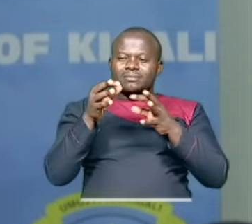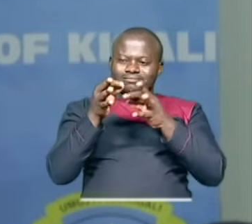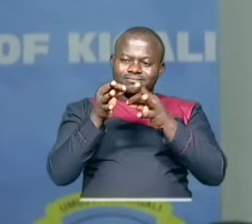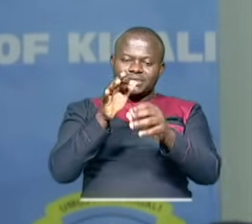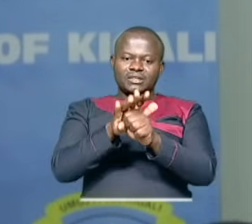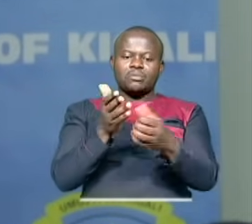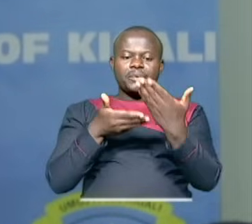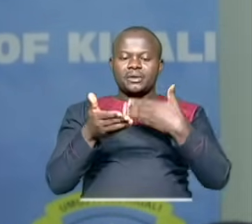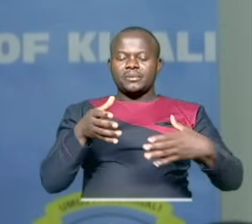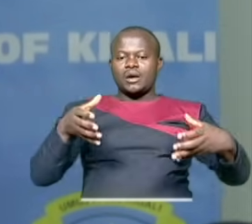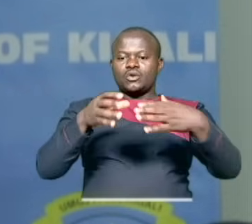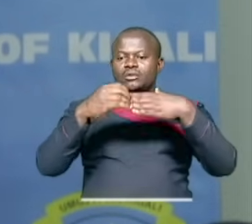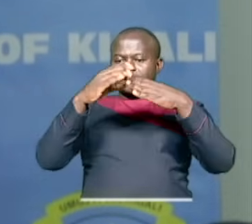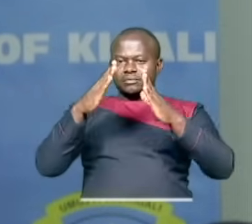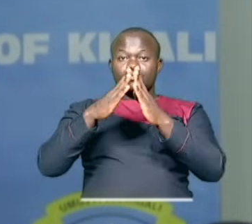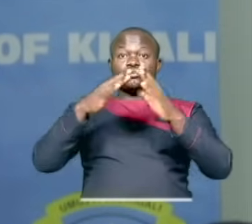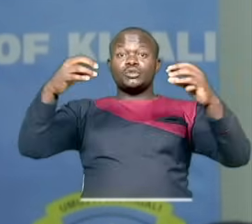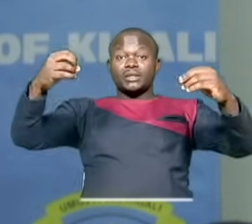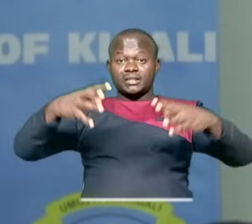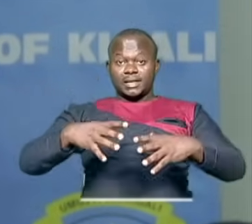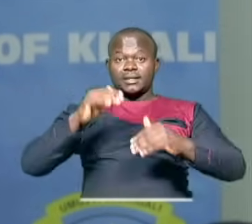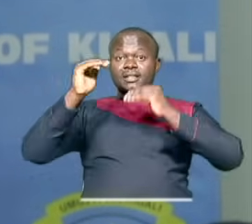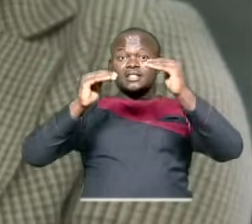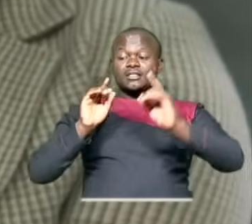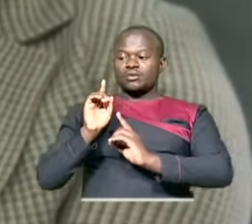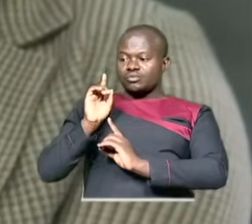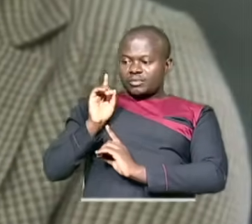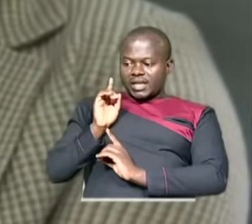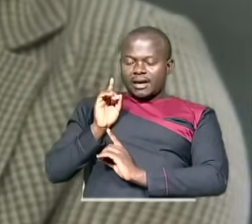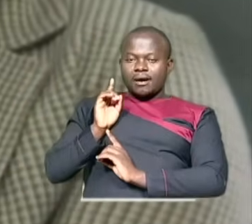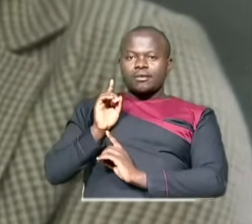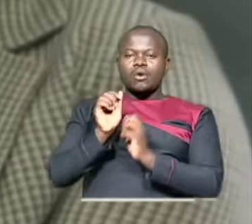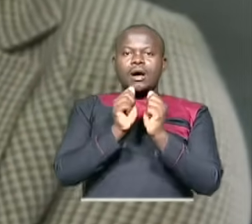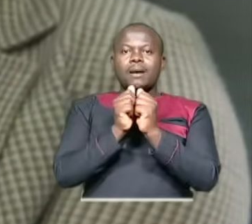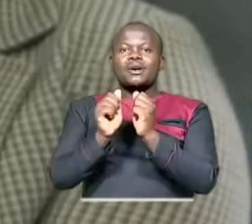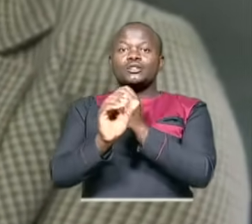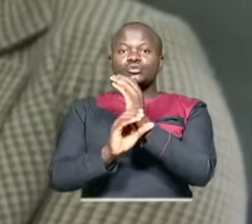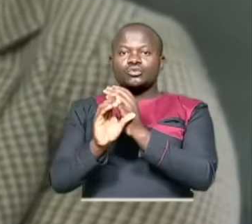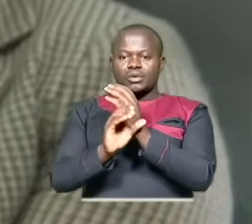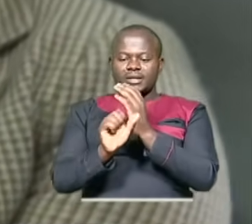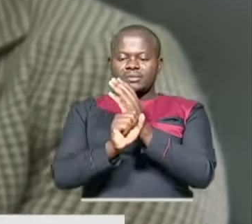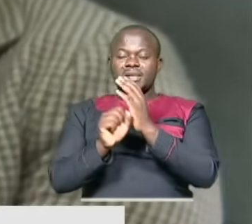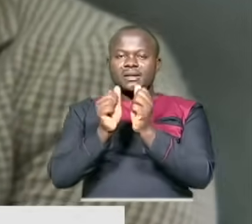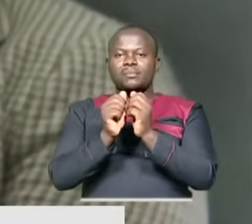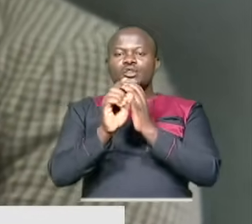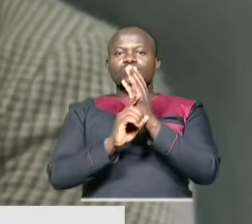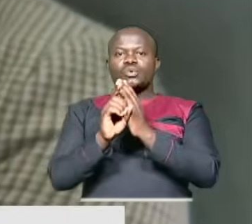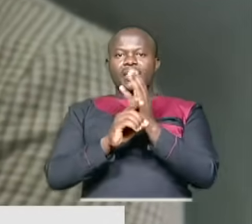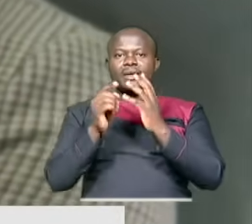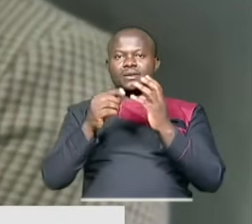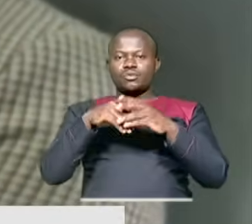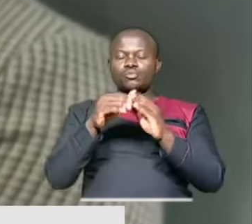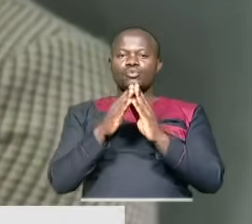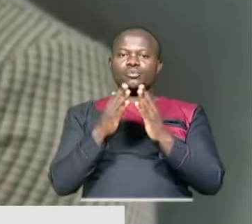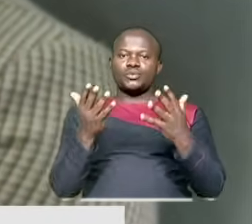biganiro byahuje abayobozi b'umujyi wa Kigali, inzego z'umutekano n'iz'utugari, imirenge n'uturere tugize uyu